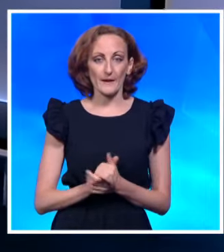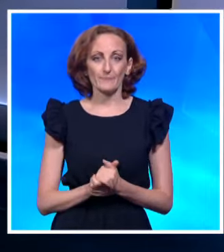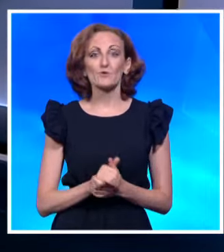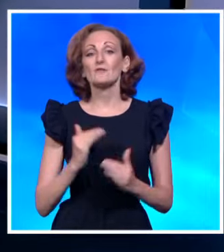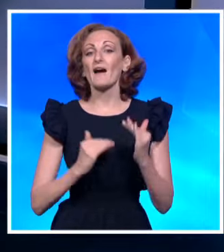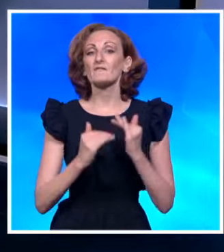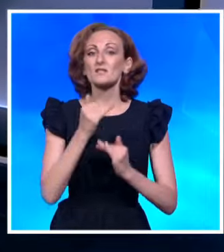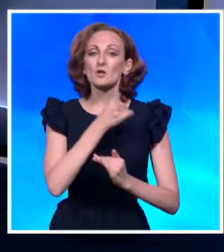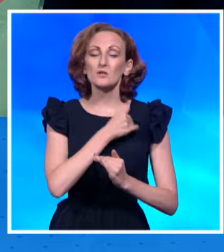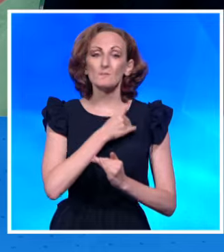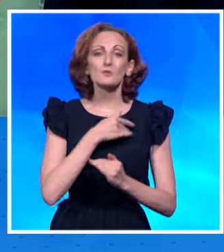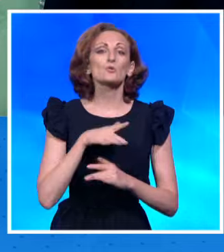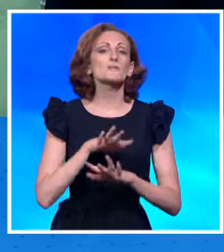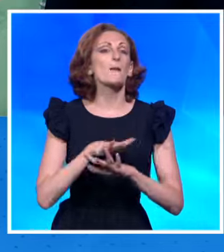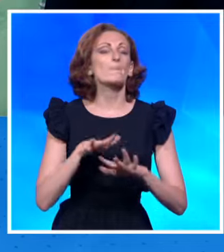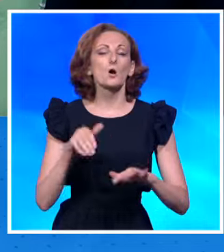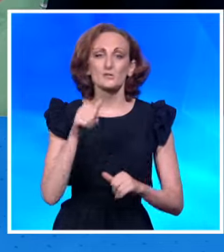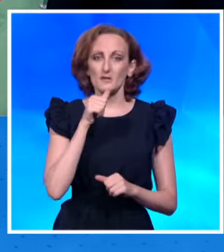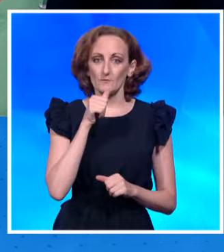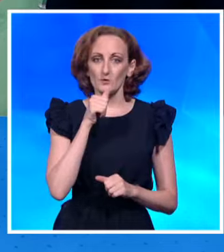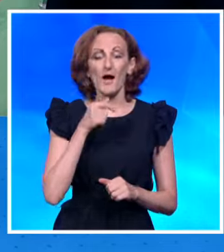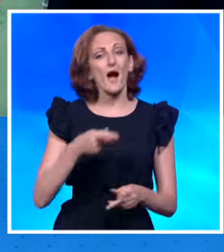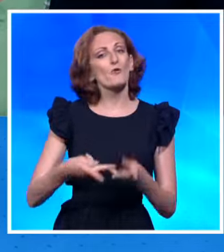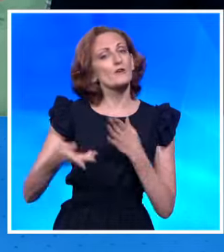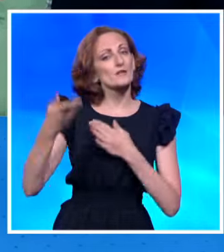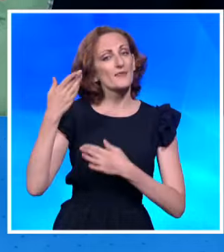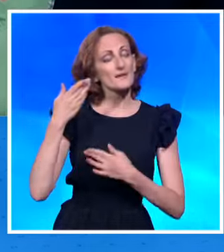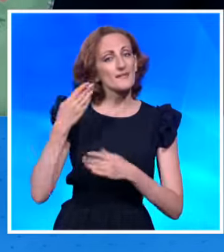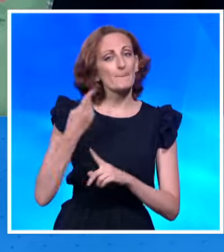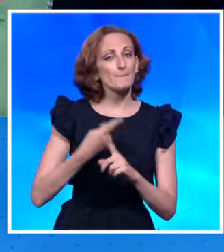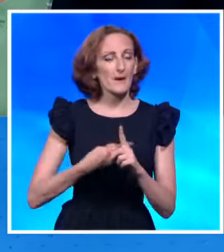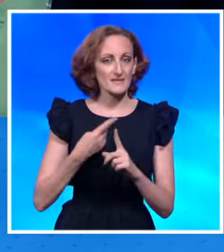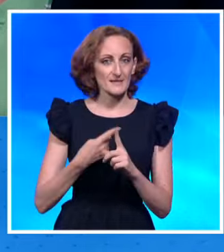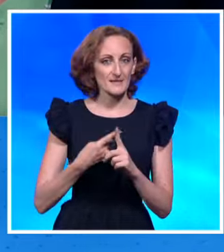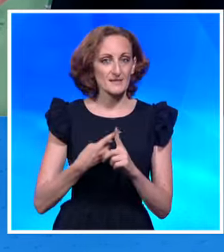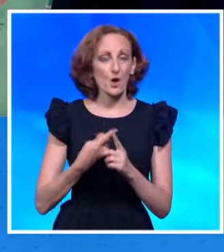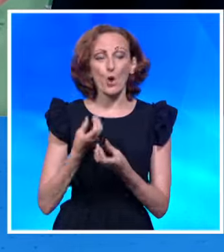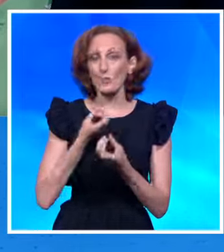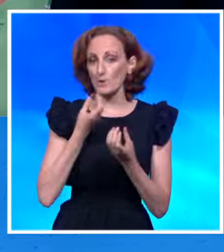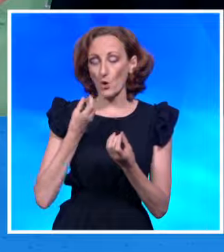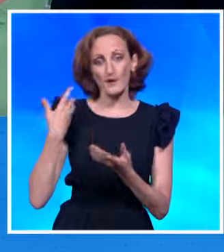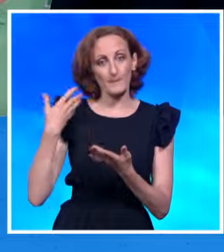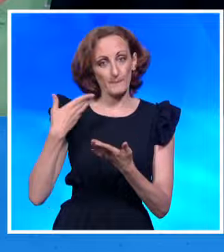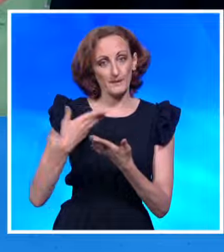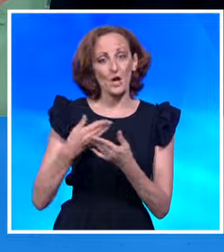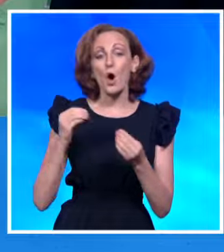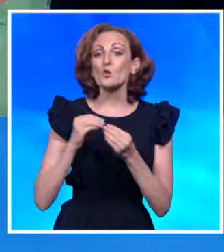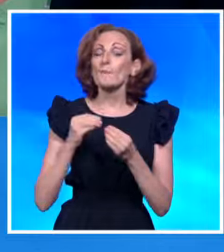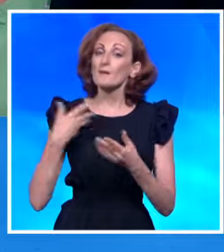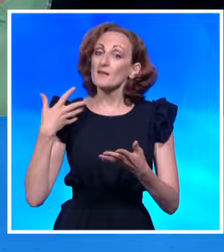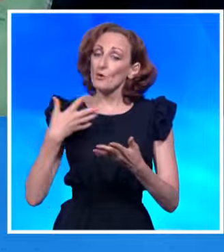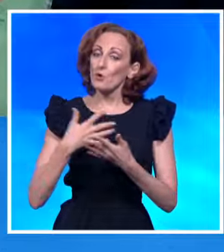висока температура на морската вода. Ако ви върна назад в месеците от пролета, още от април имахме доста